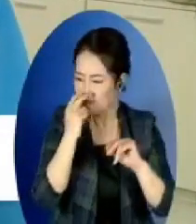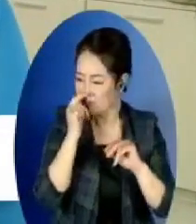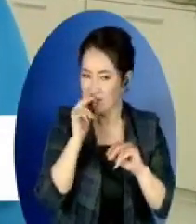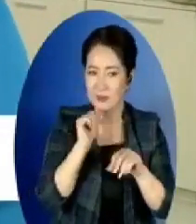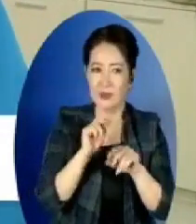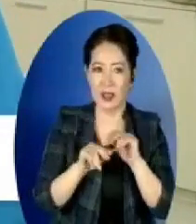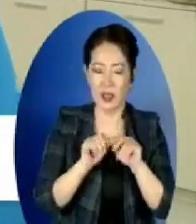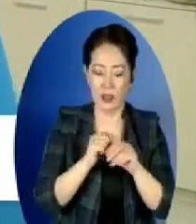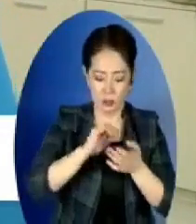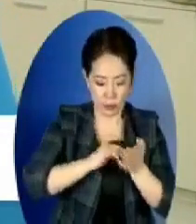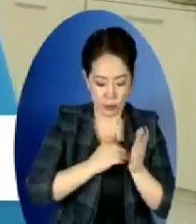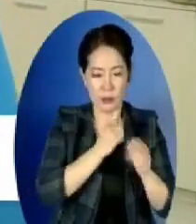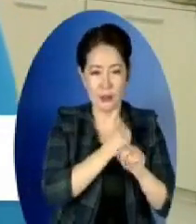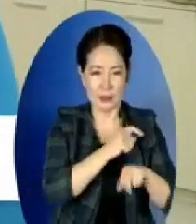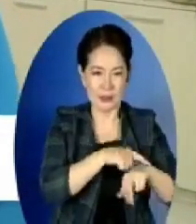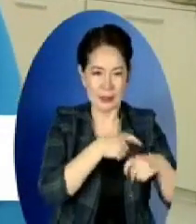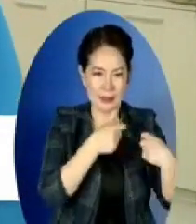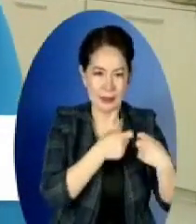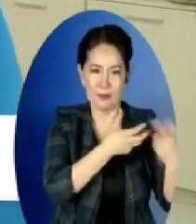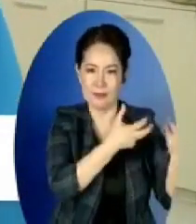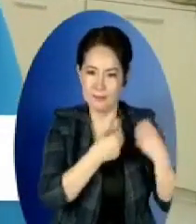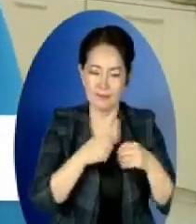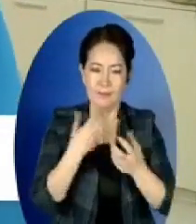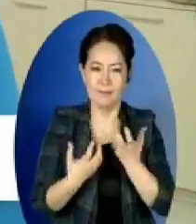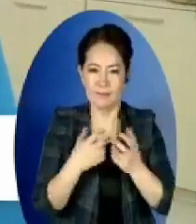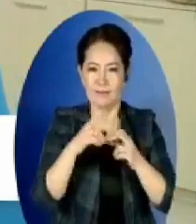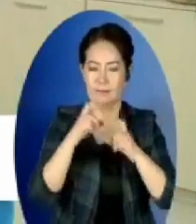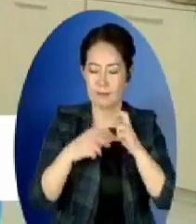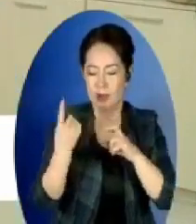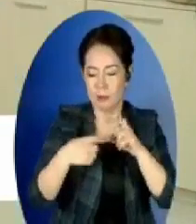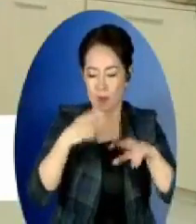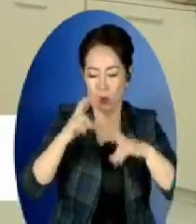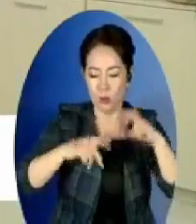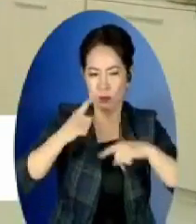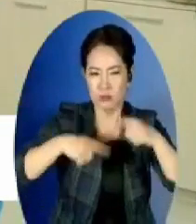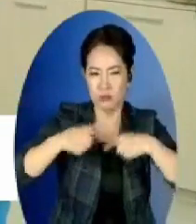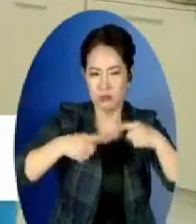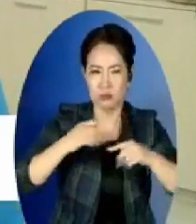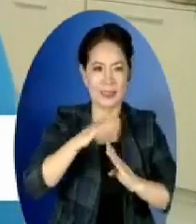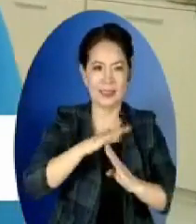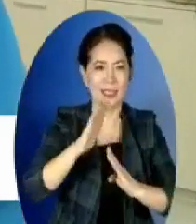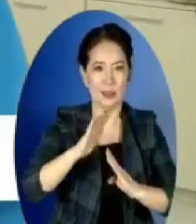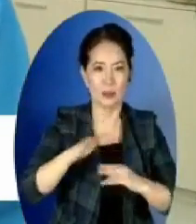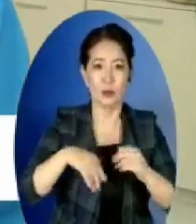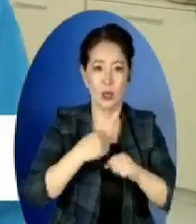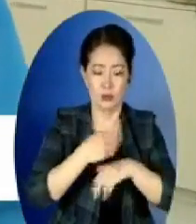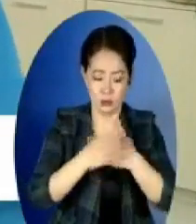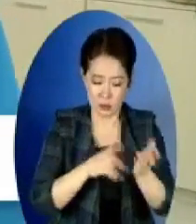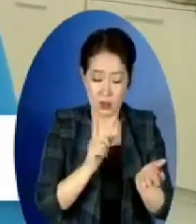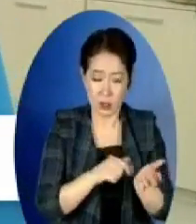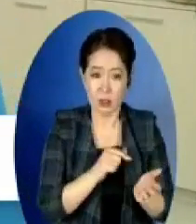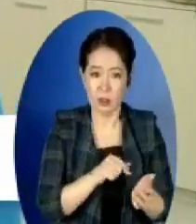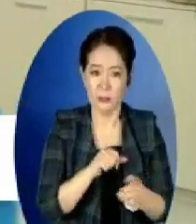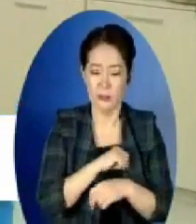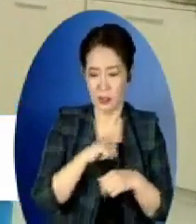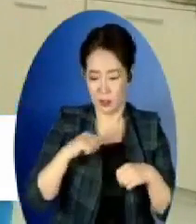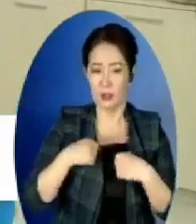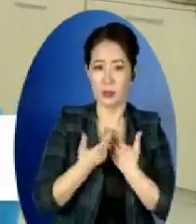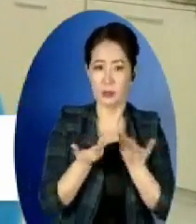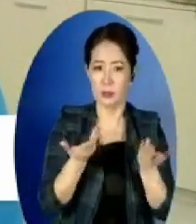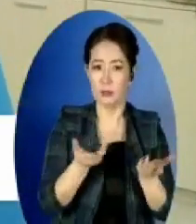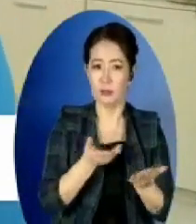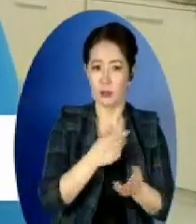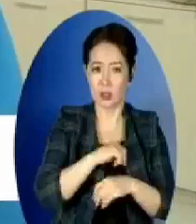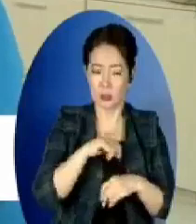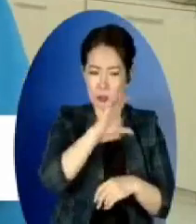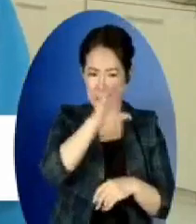ажиллаж байна. Төлбөр төлтийг цаг цаанд нэх их асуудал бол үйлдвэрлэлийн тасралтгүй ажиллагаа хангах үндсэн гол хөшүүрэг байдаг юм аа. Тэгэхээр энэ дээр иргэд аж ахуйн нэгж